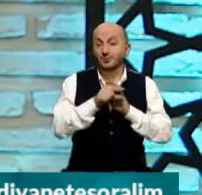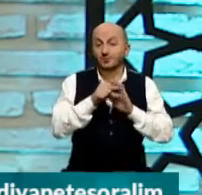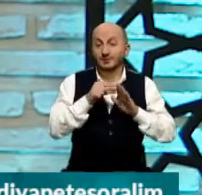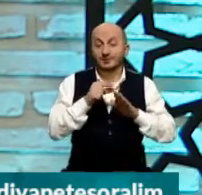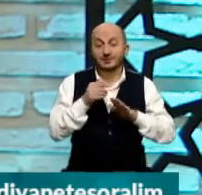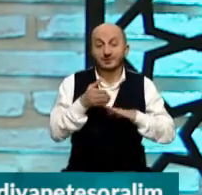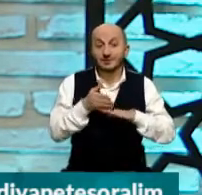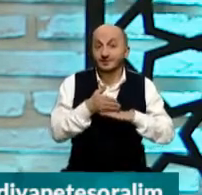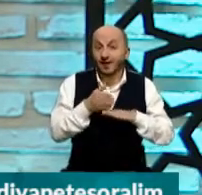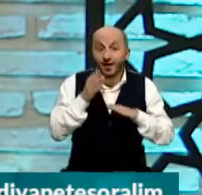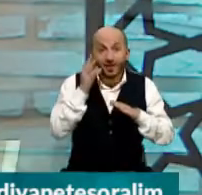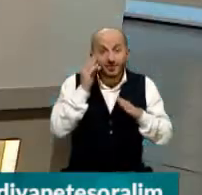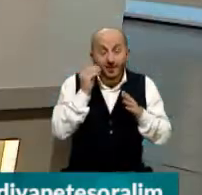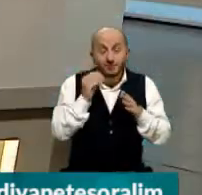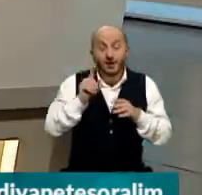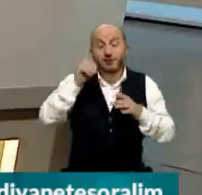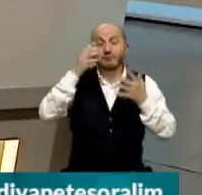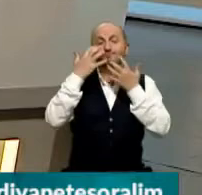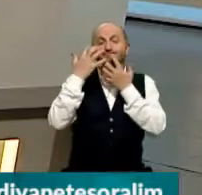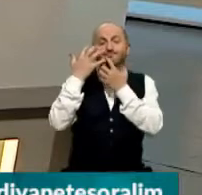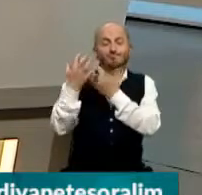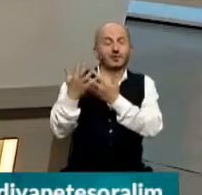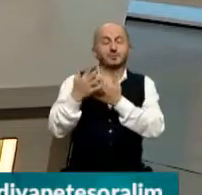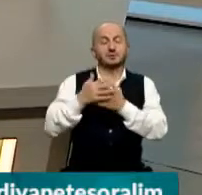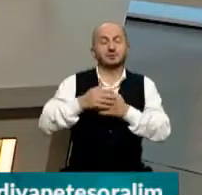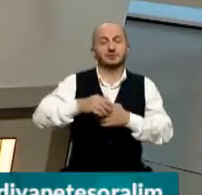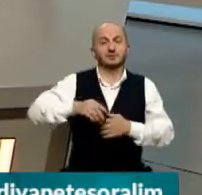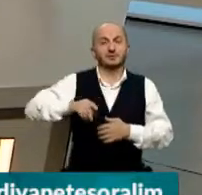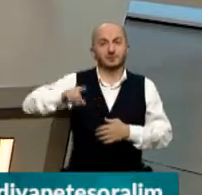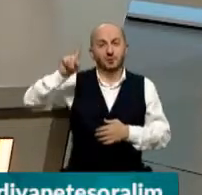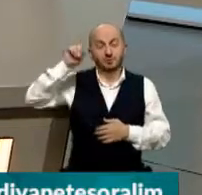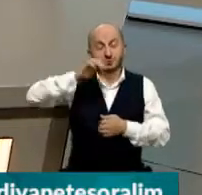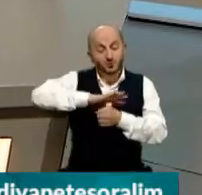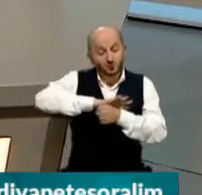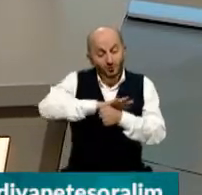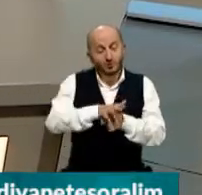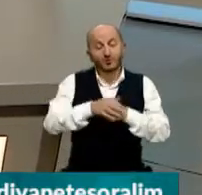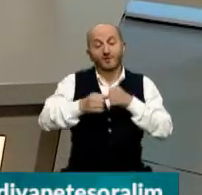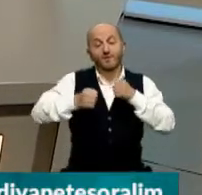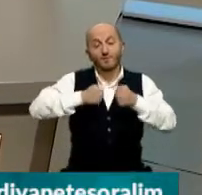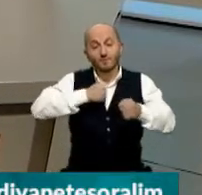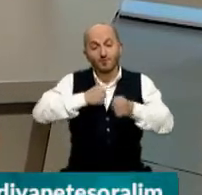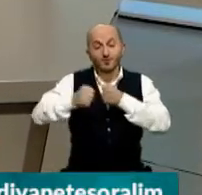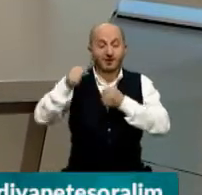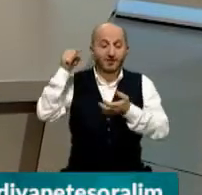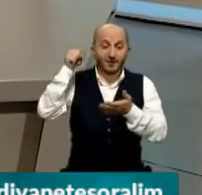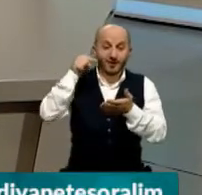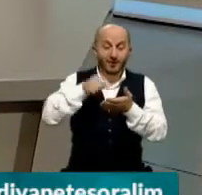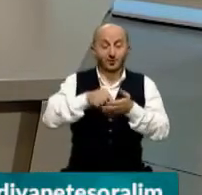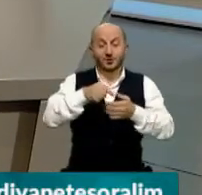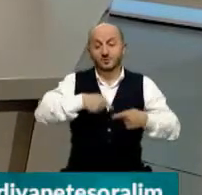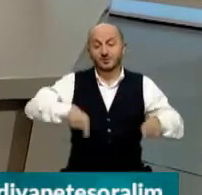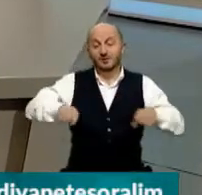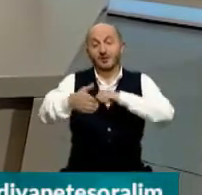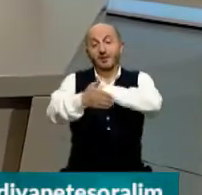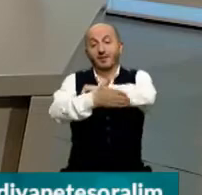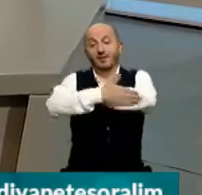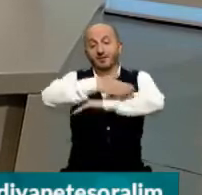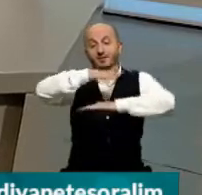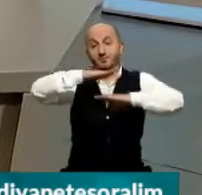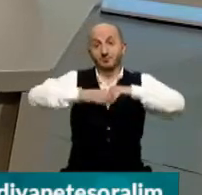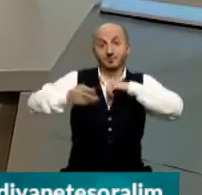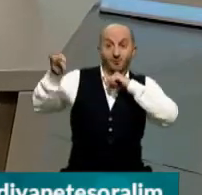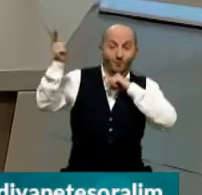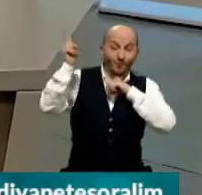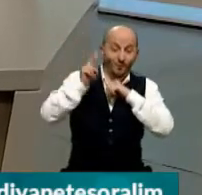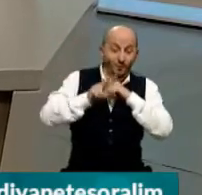Emine teyze. Allah rahmet eylesin ağabeyinize de. Rabbimiz koronavirüsle mücadele noktasında bize de yardım etsin. Ölmüşlerimize